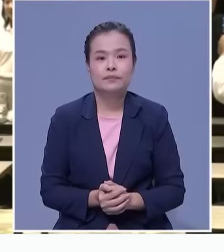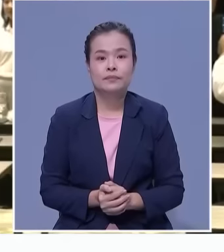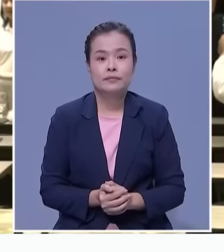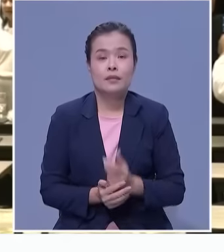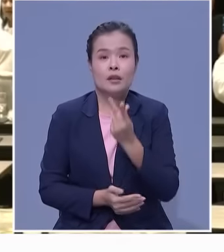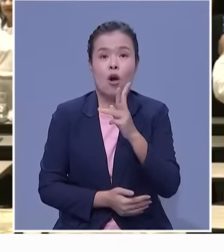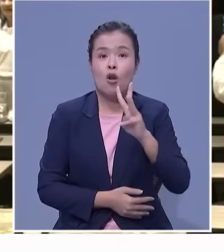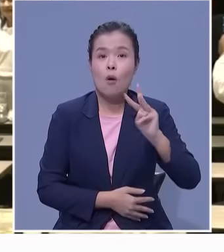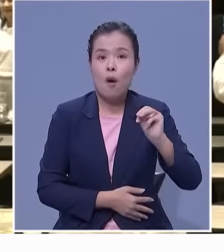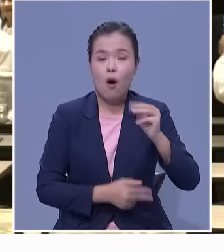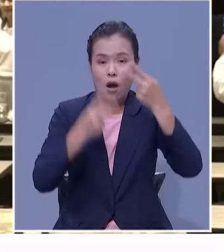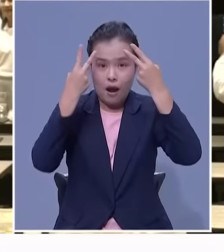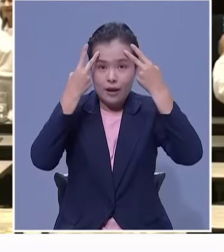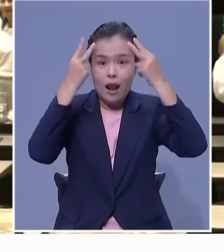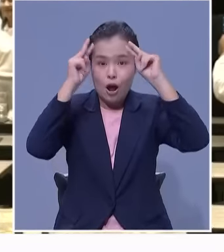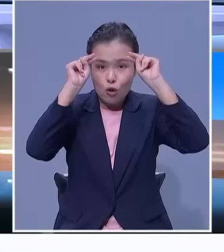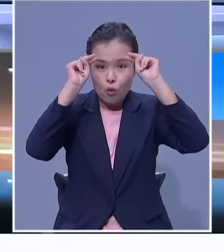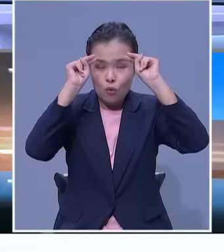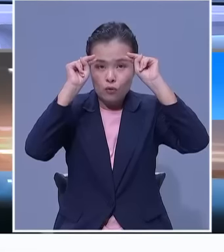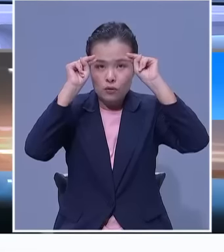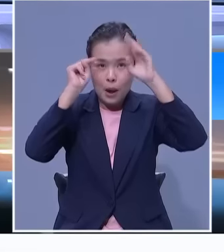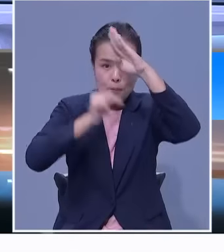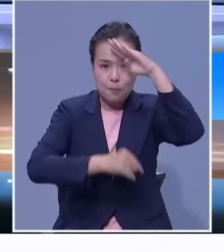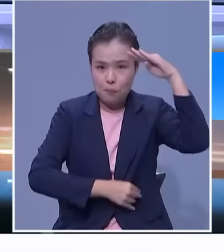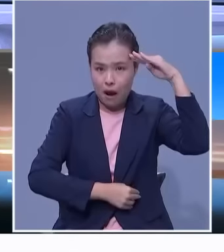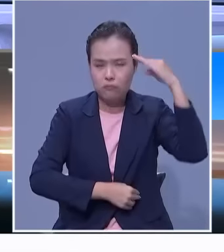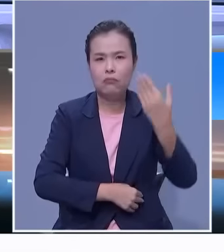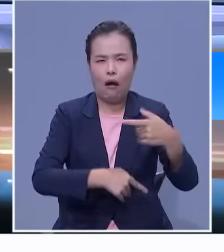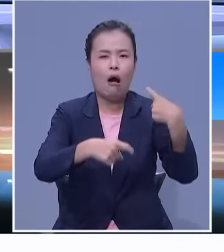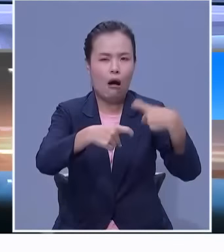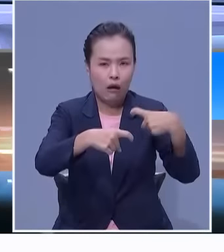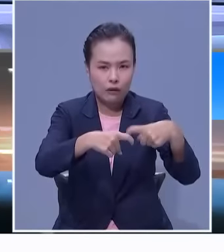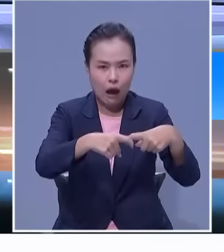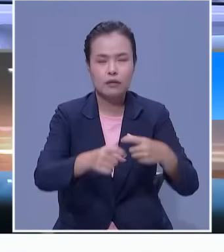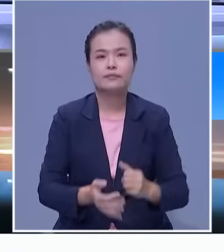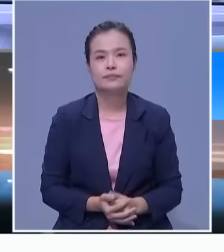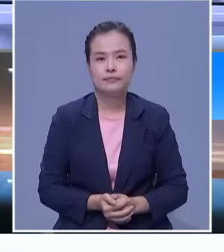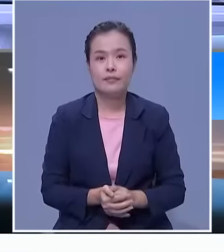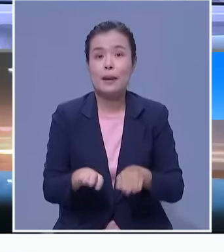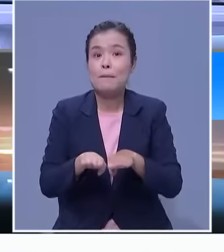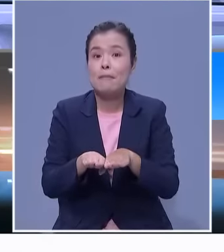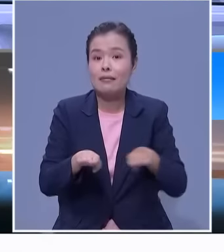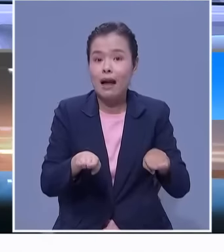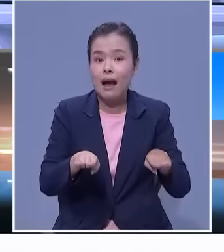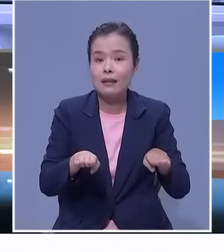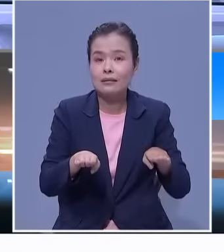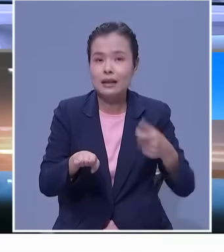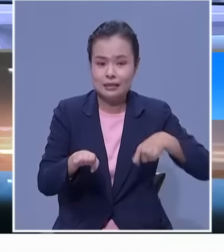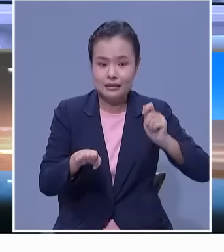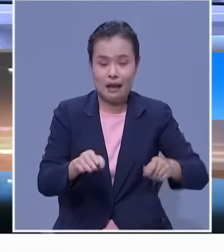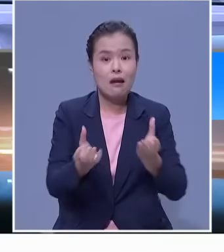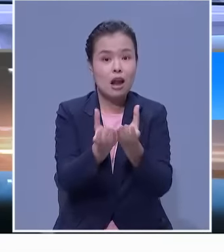ครมของนายกแพทองธามันจะยิ่งเป็นโจทย์ที่ยากเข้าไปใหญ่จากบรรทัดทหารคำตัดสินของศาล